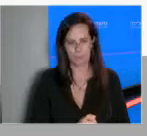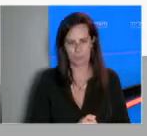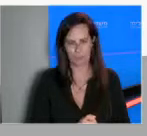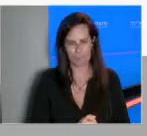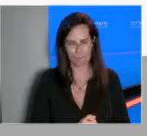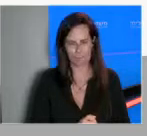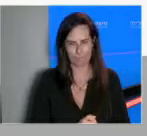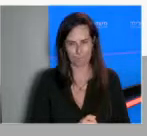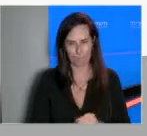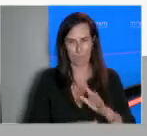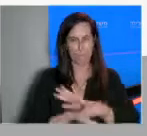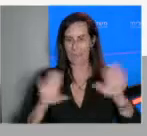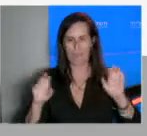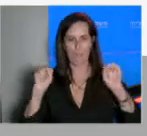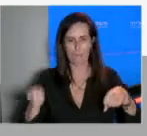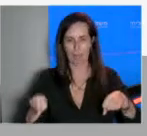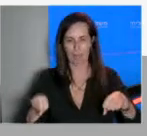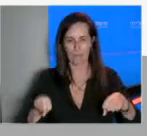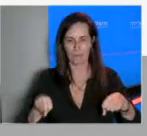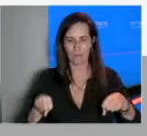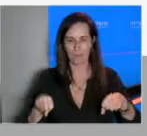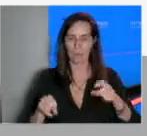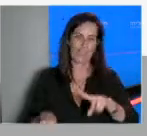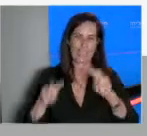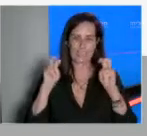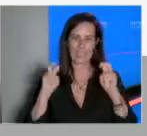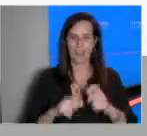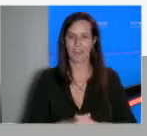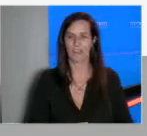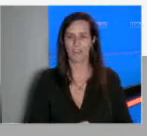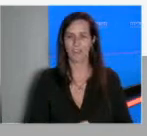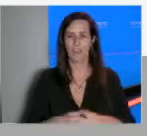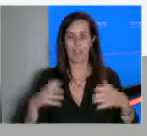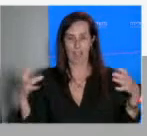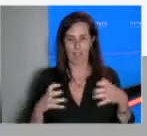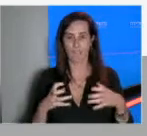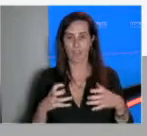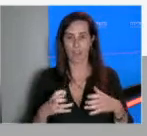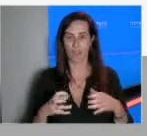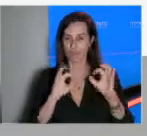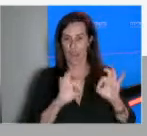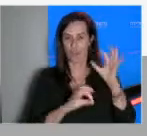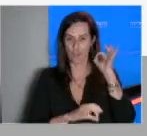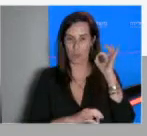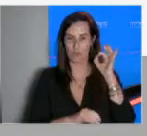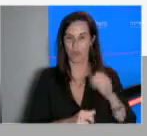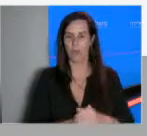וכאילו שלא יהיה קבלן שינצל אותם. החברה תהיה שלן.